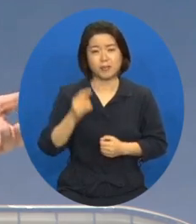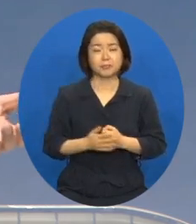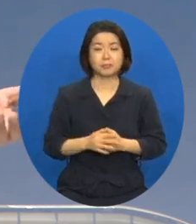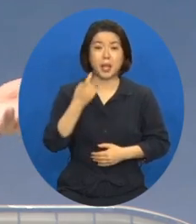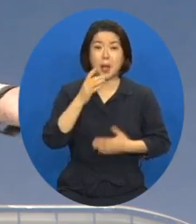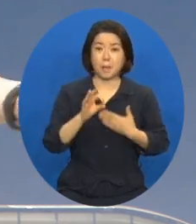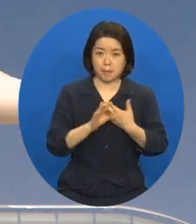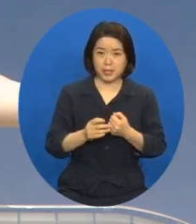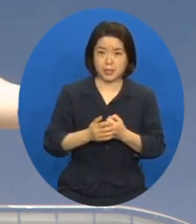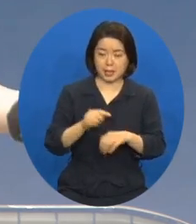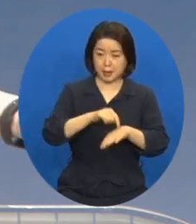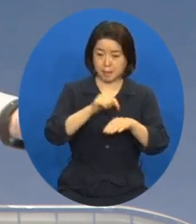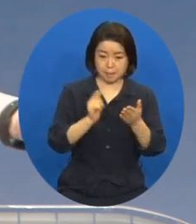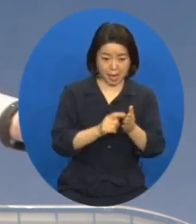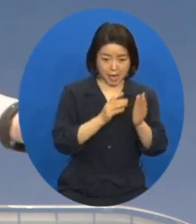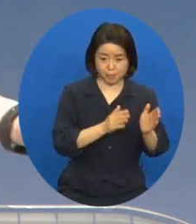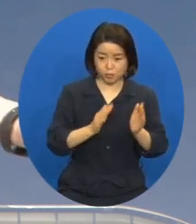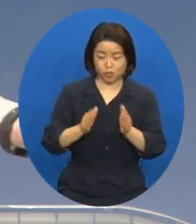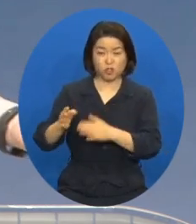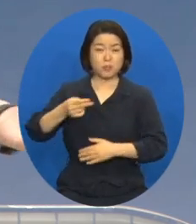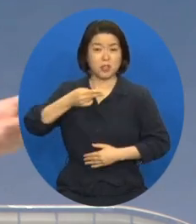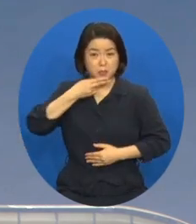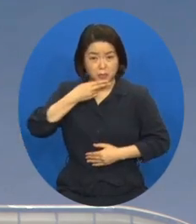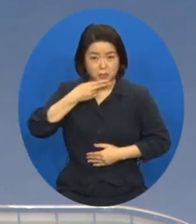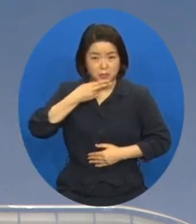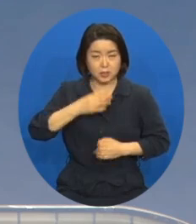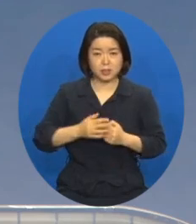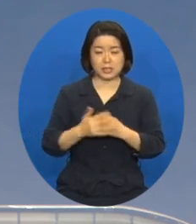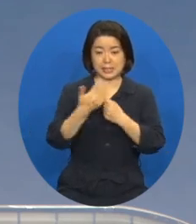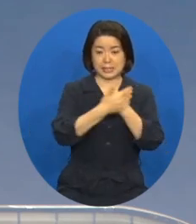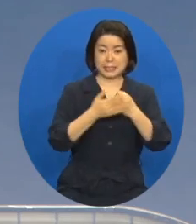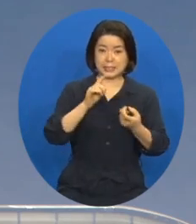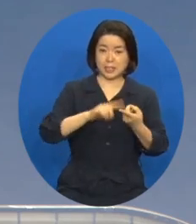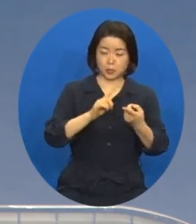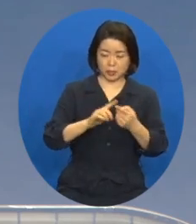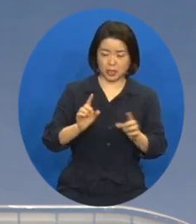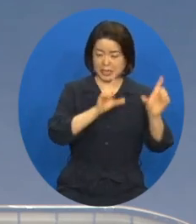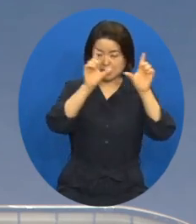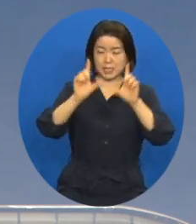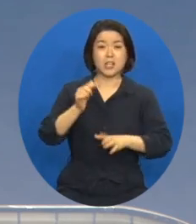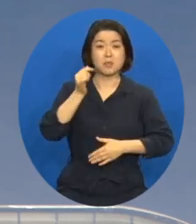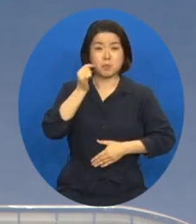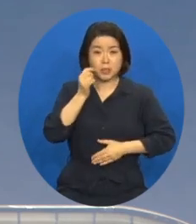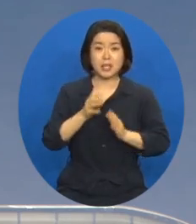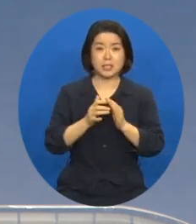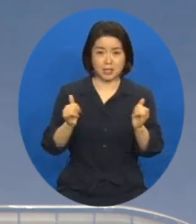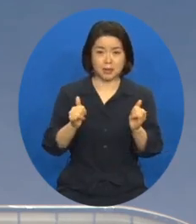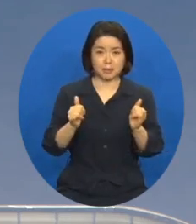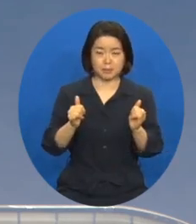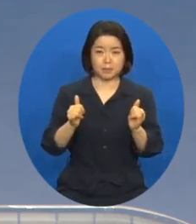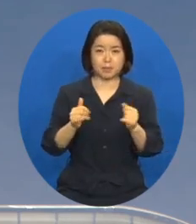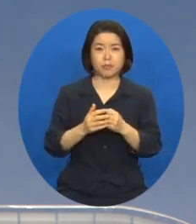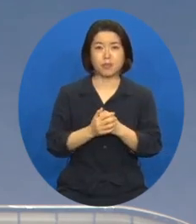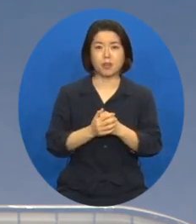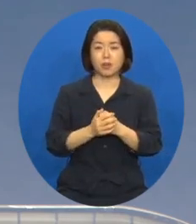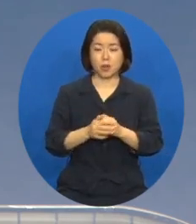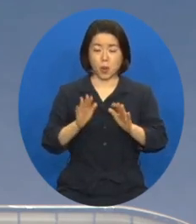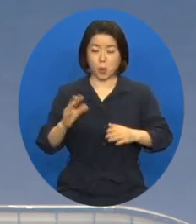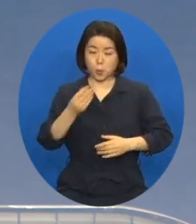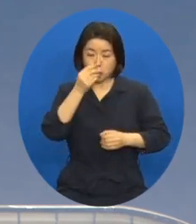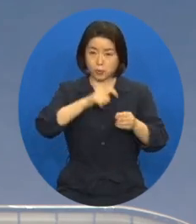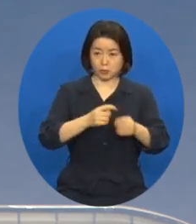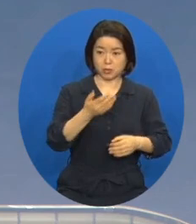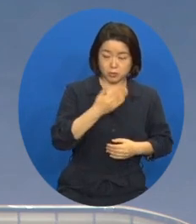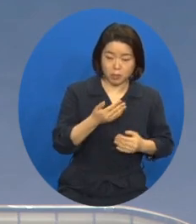만약에 마음의 준비가 안 된 사람, 은혜롭게 살지 못한 사람, 아이고 오늘